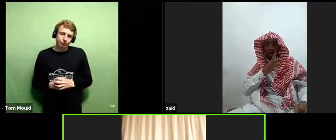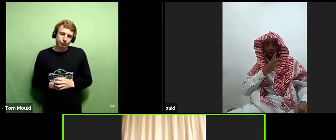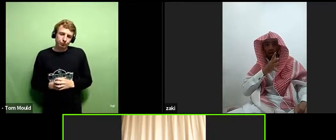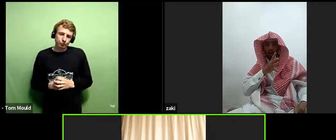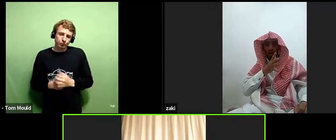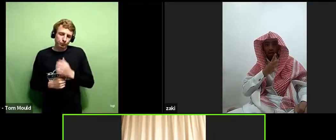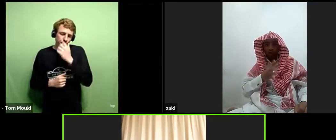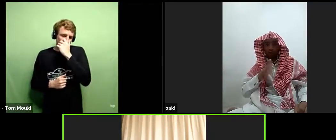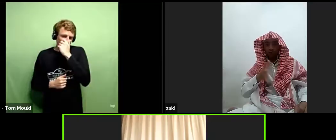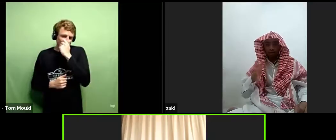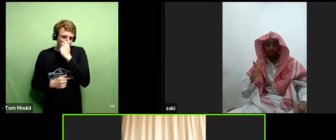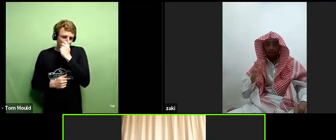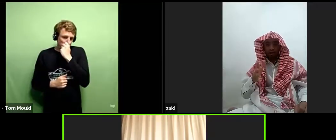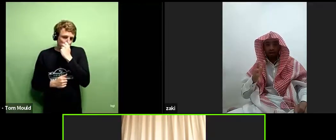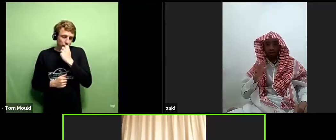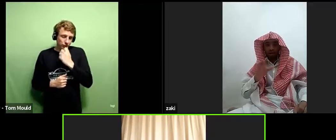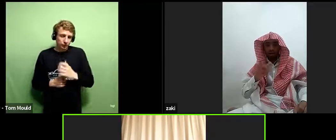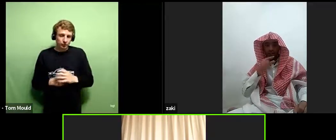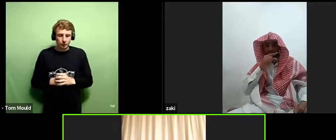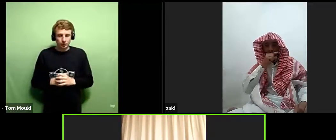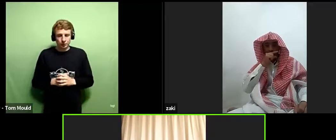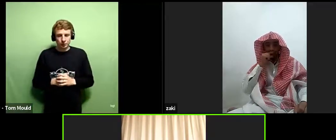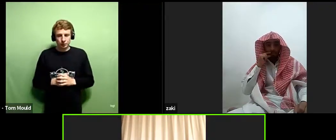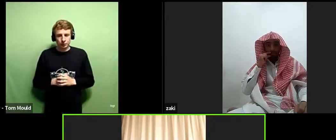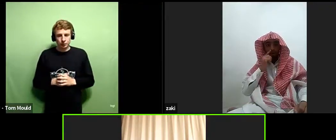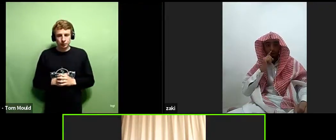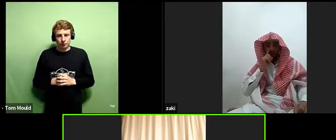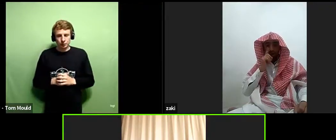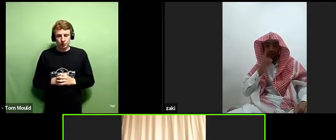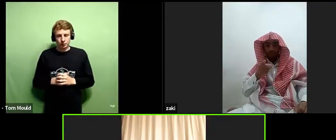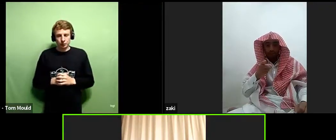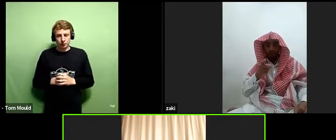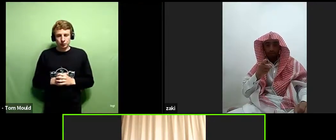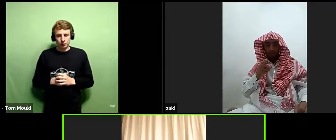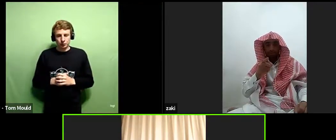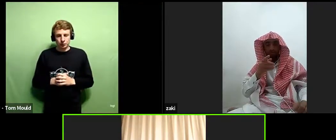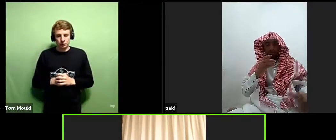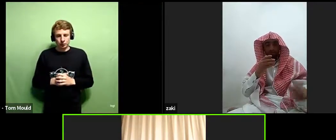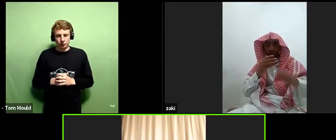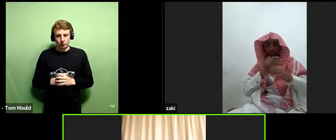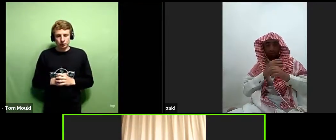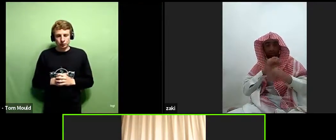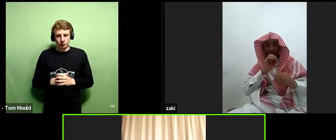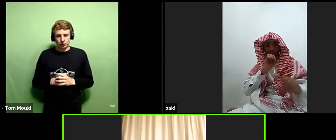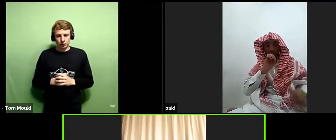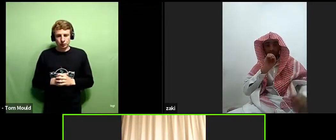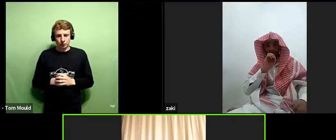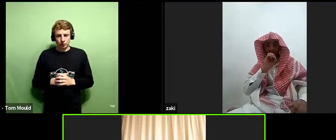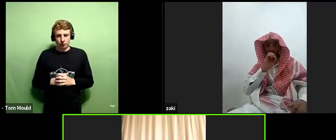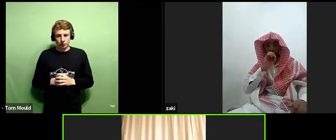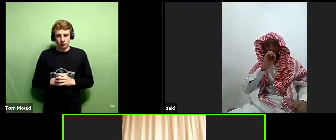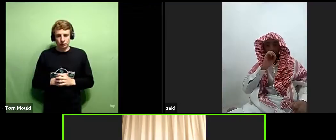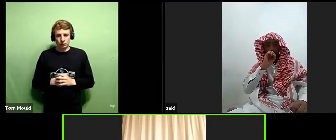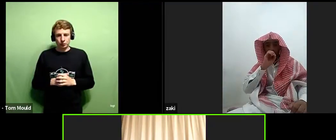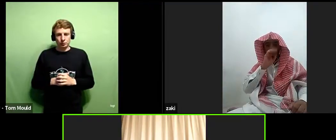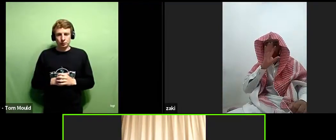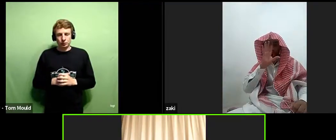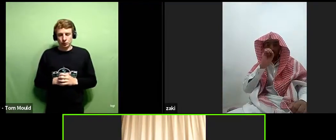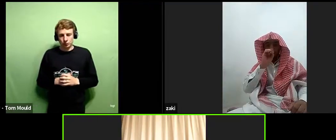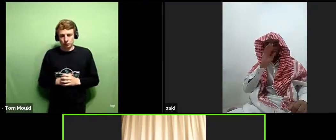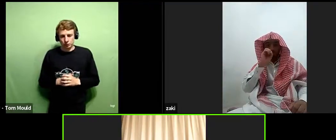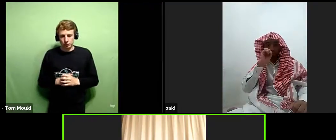هل يجب تصويمهم خصوصا أن النهار طويل في هذه الأيام في بلادهم